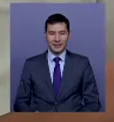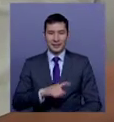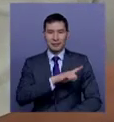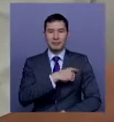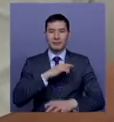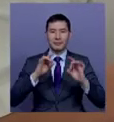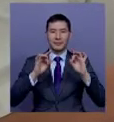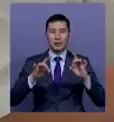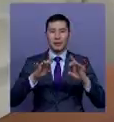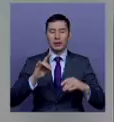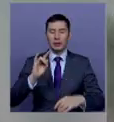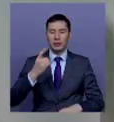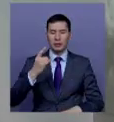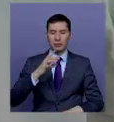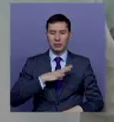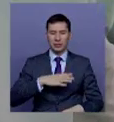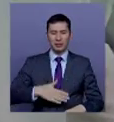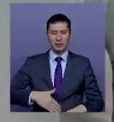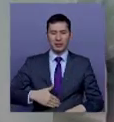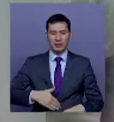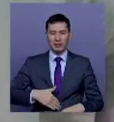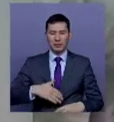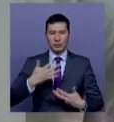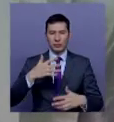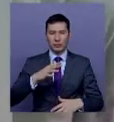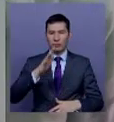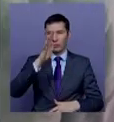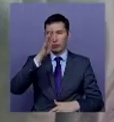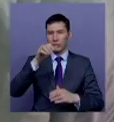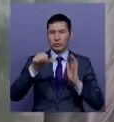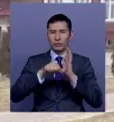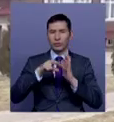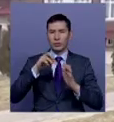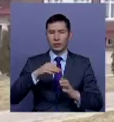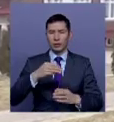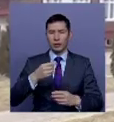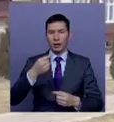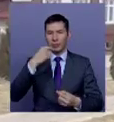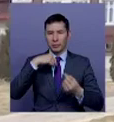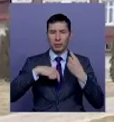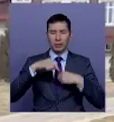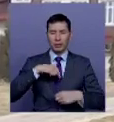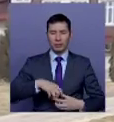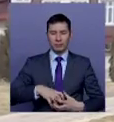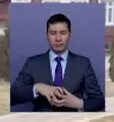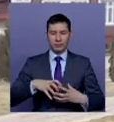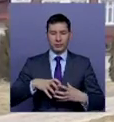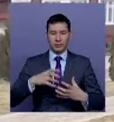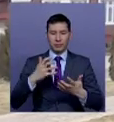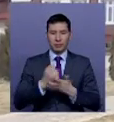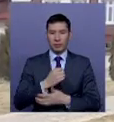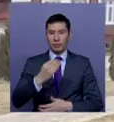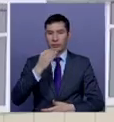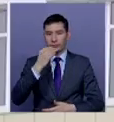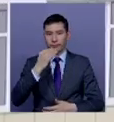Дәрігерлердің айтуынша, бала ішіндегі қатты қалдық 5-6 жыл бойы шаш пен қылдан жиналған. Ақыры бүкіл асқазанды бітеп, тамақ өтер